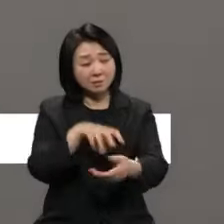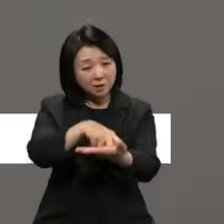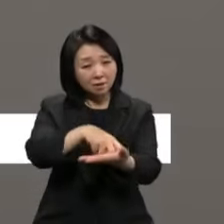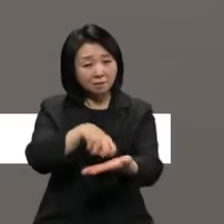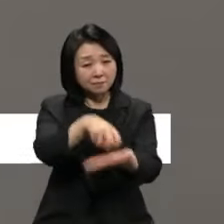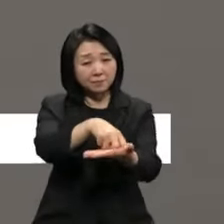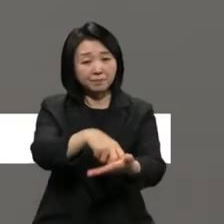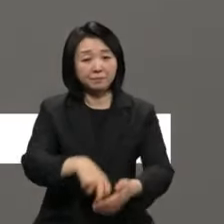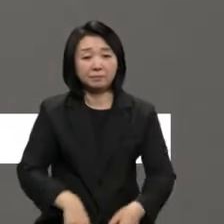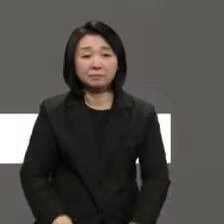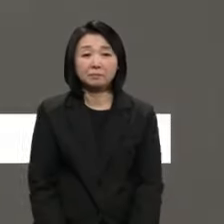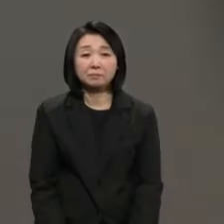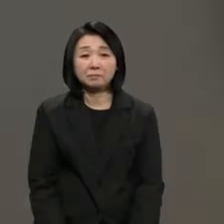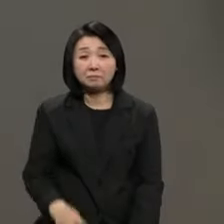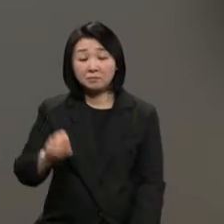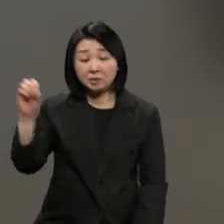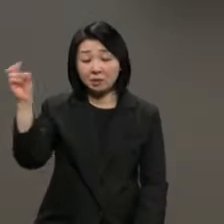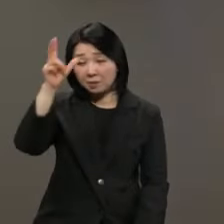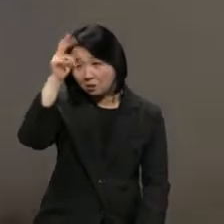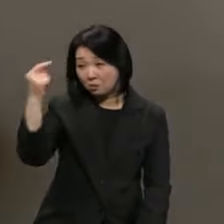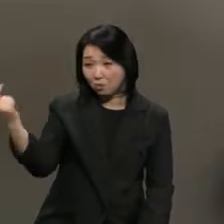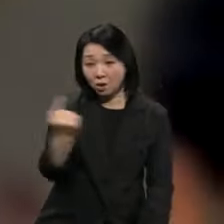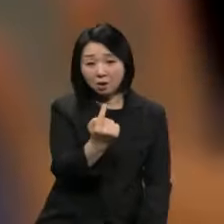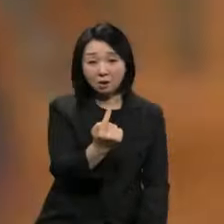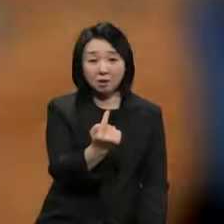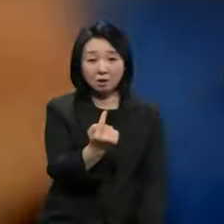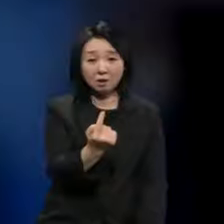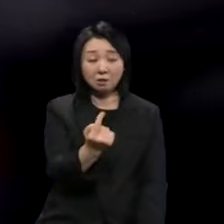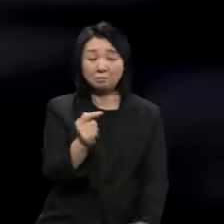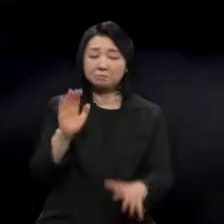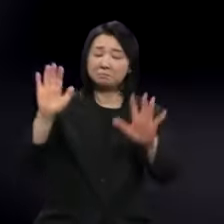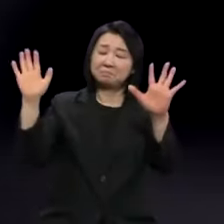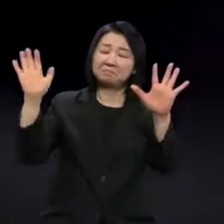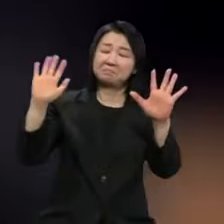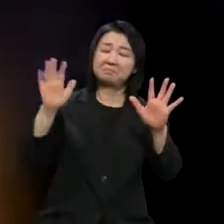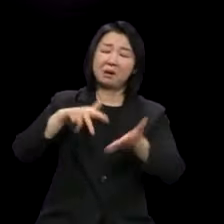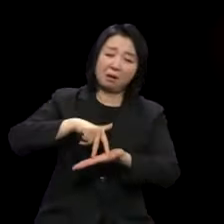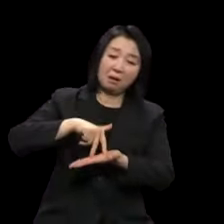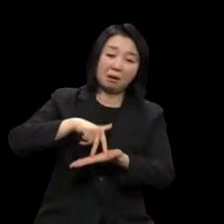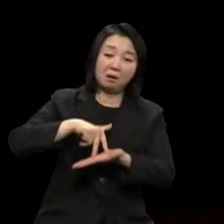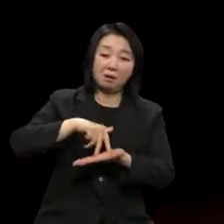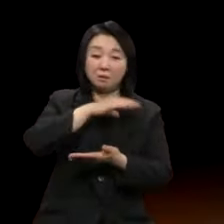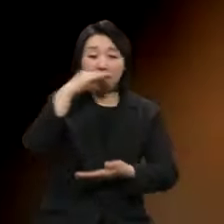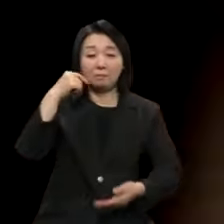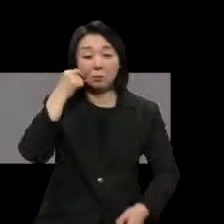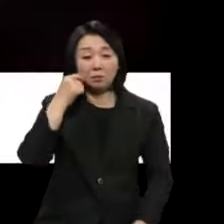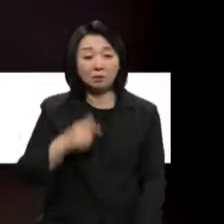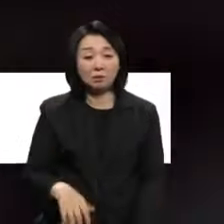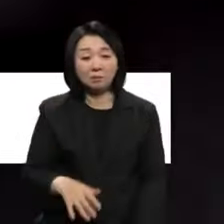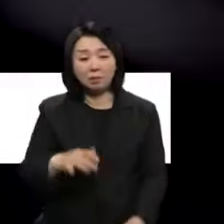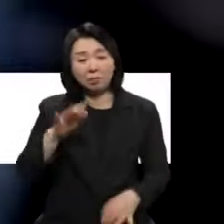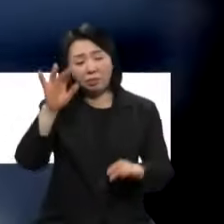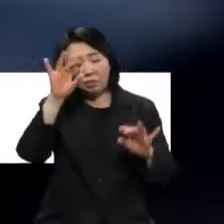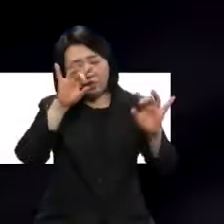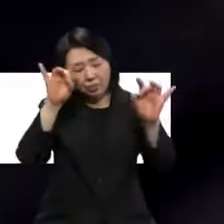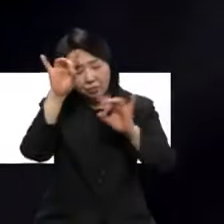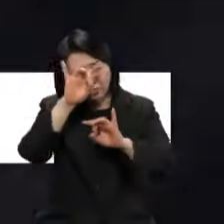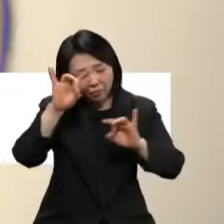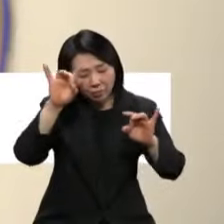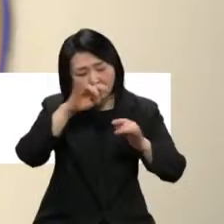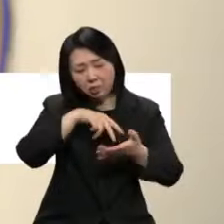엎드려. 갑자기 경찰이 들이닥쳤는데 저항은커녕 바로 서지도 못합니다. 몽둥한 몸동작을